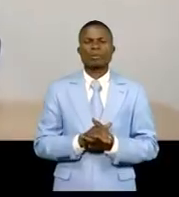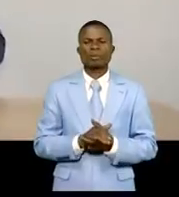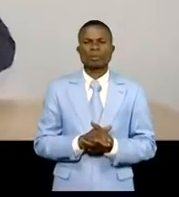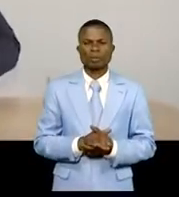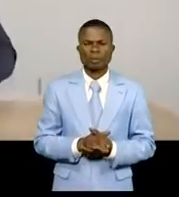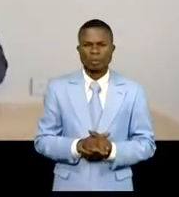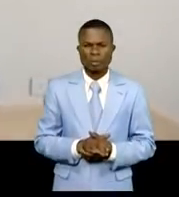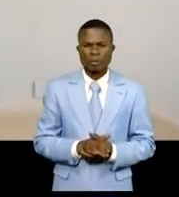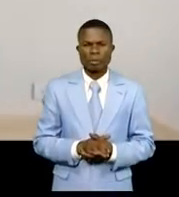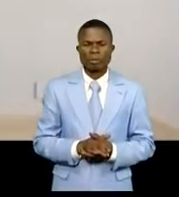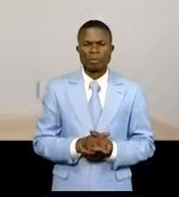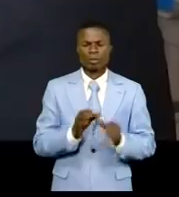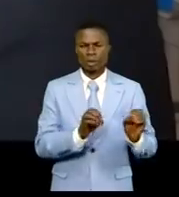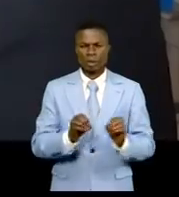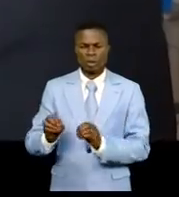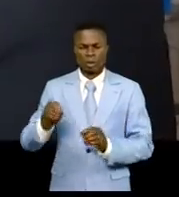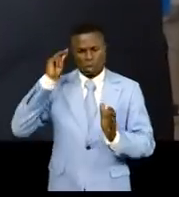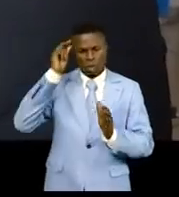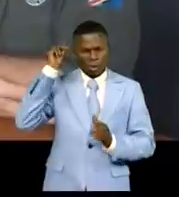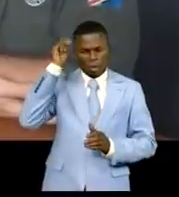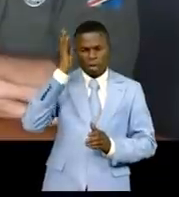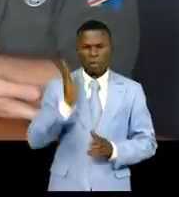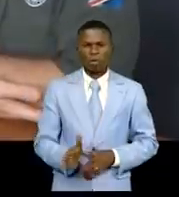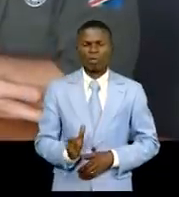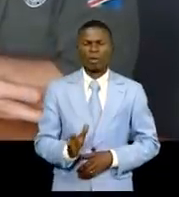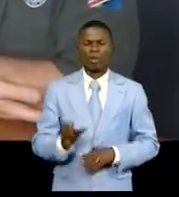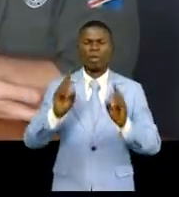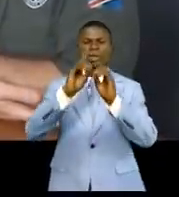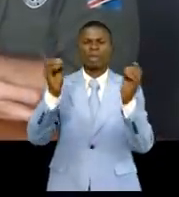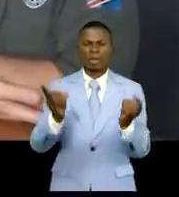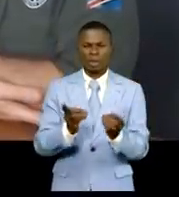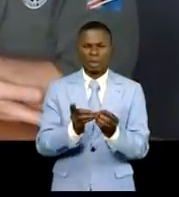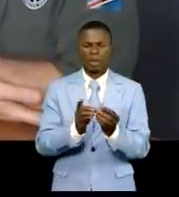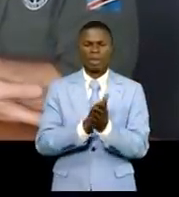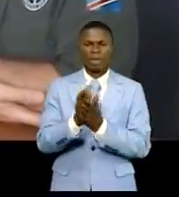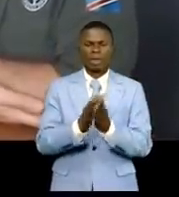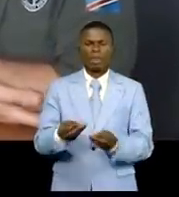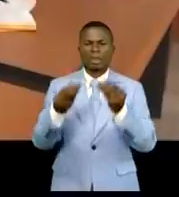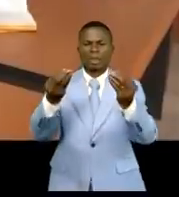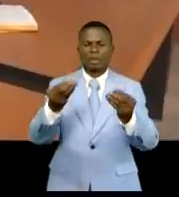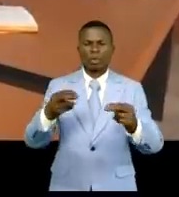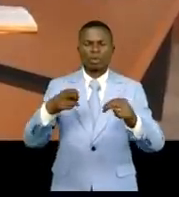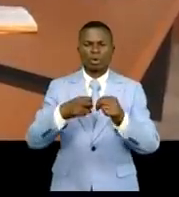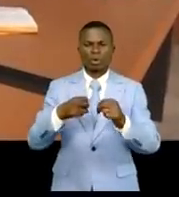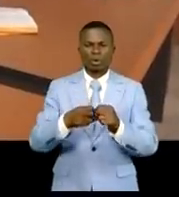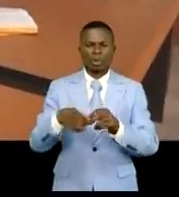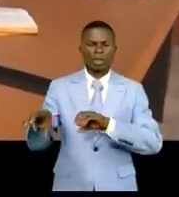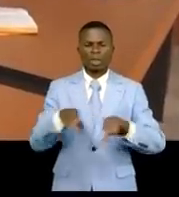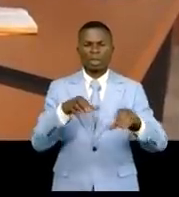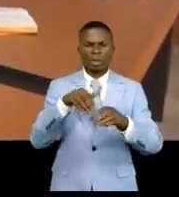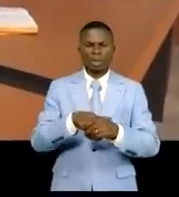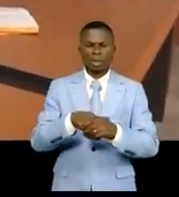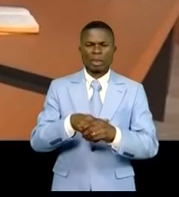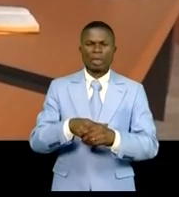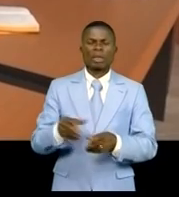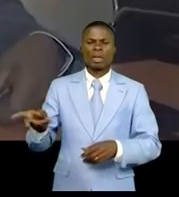cette séance présidée par le gouverneur en personne, la délégation s'emploie à fournir le moindre détail de ses activités dans et aux